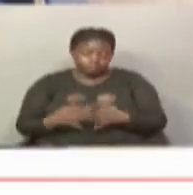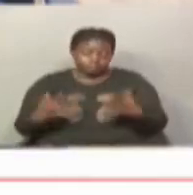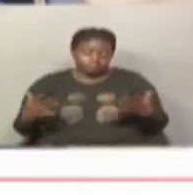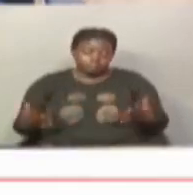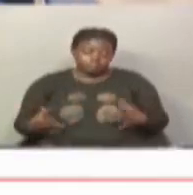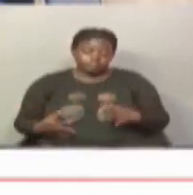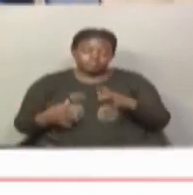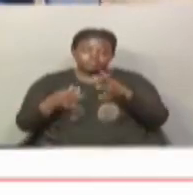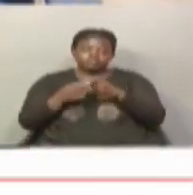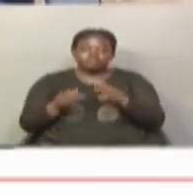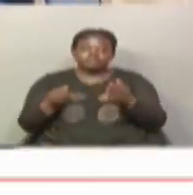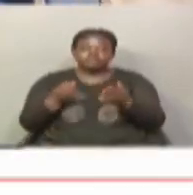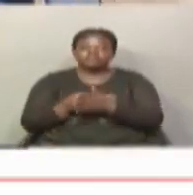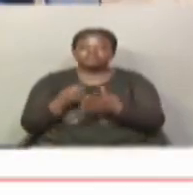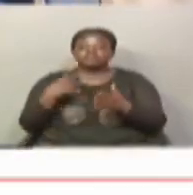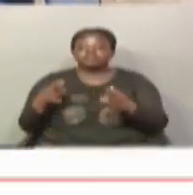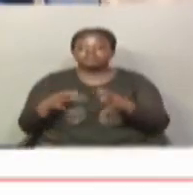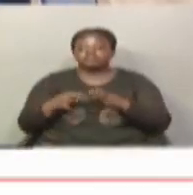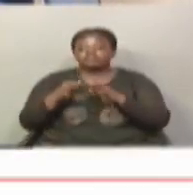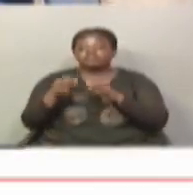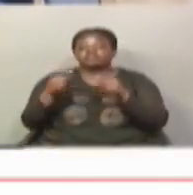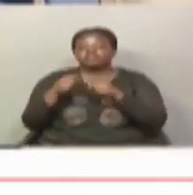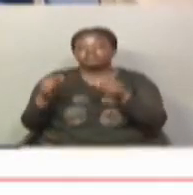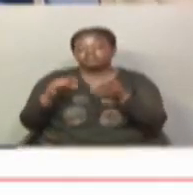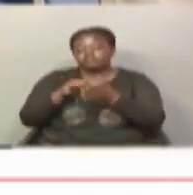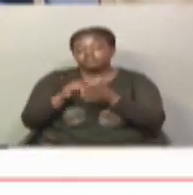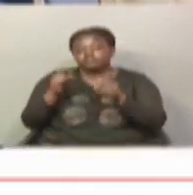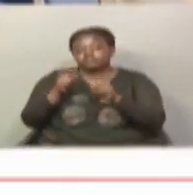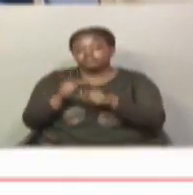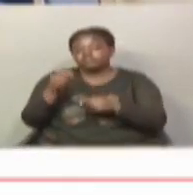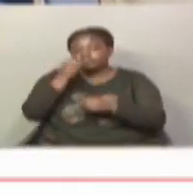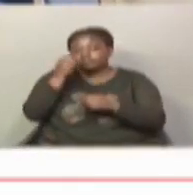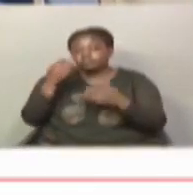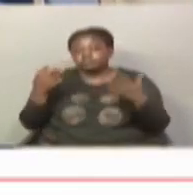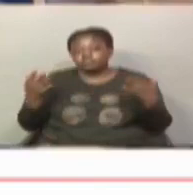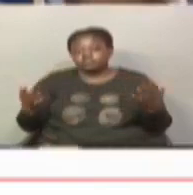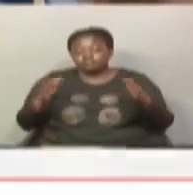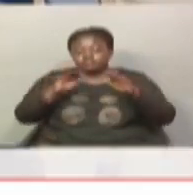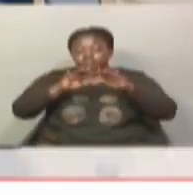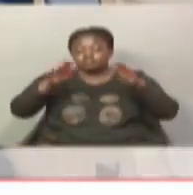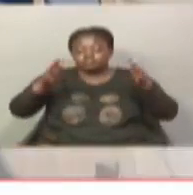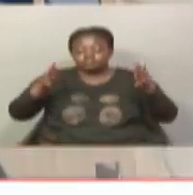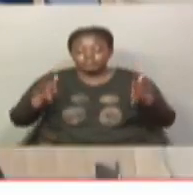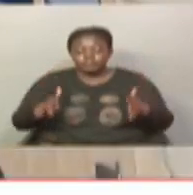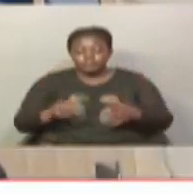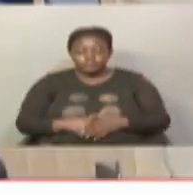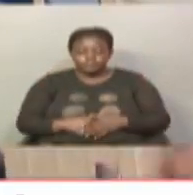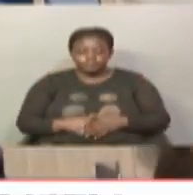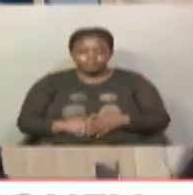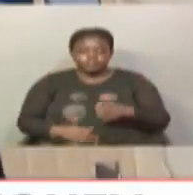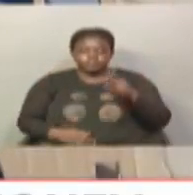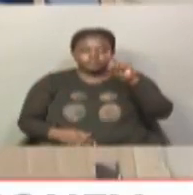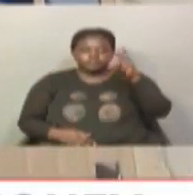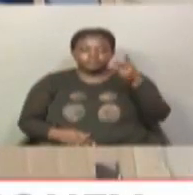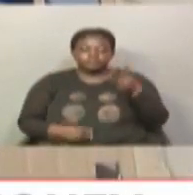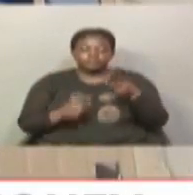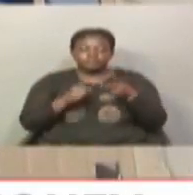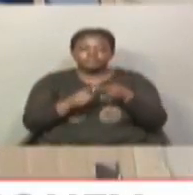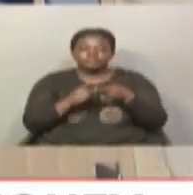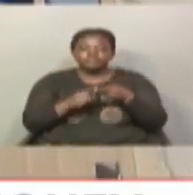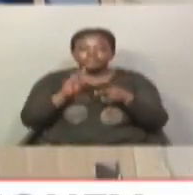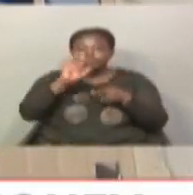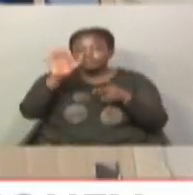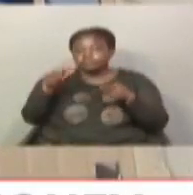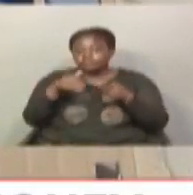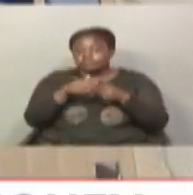yonna okutandikira ku nsigo okutuusa emmere bw'egenda ku mmeza. Ekyokubiri nti abantu bonna